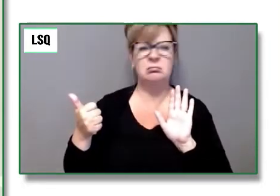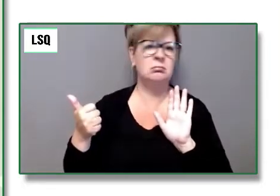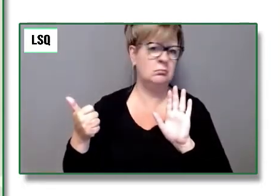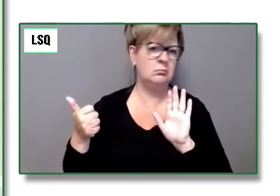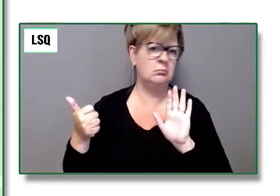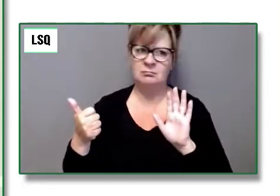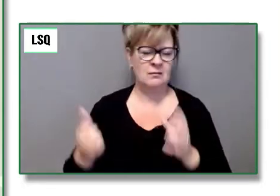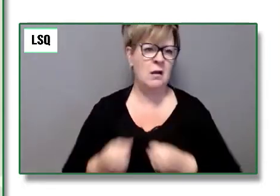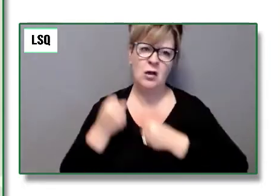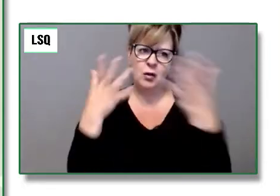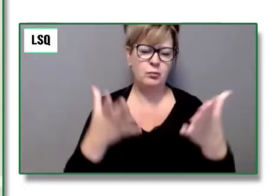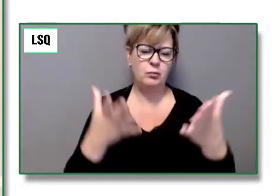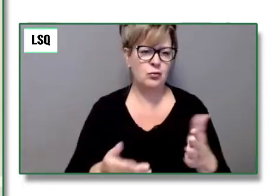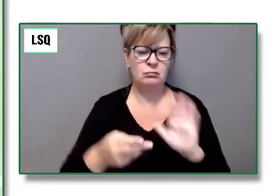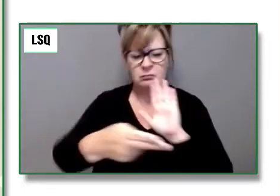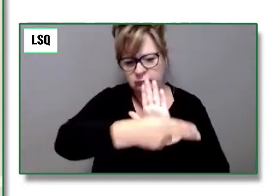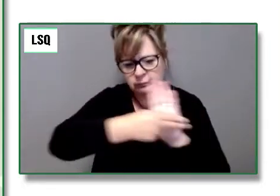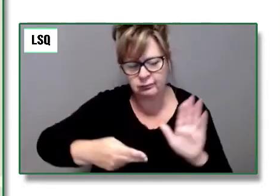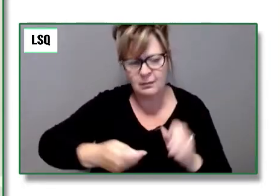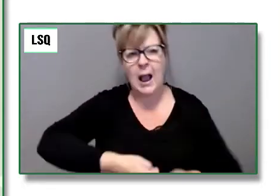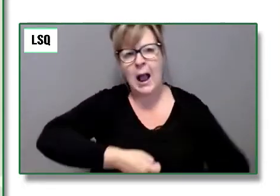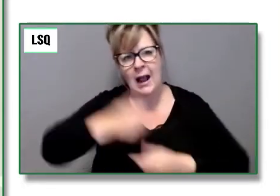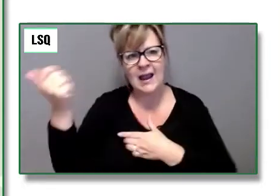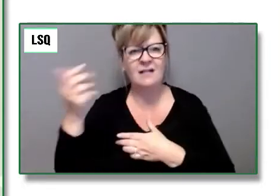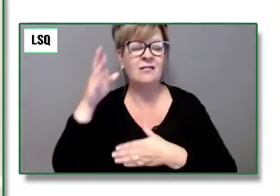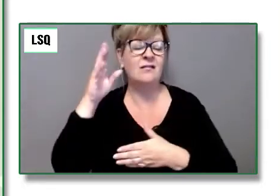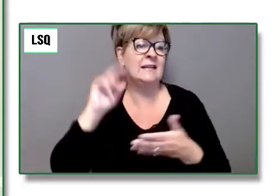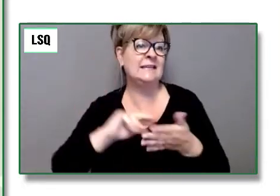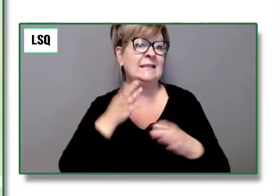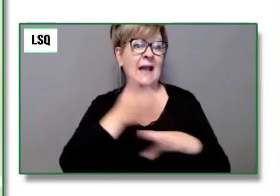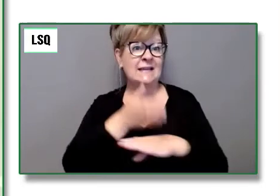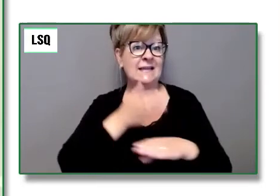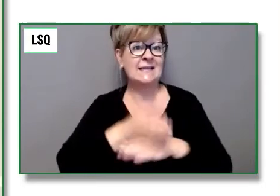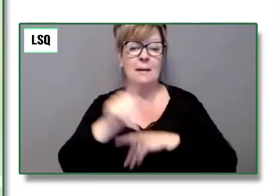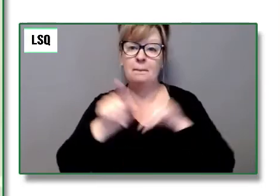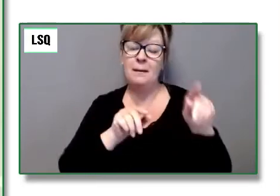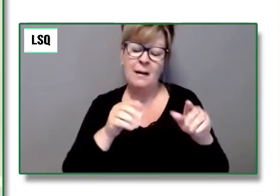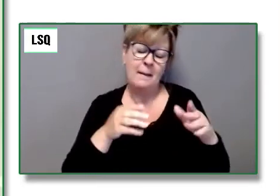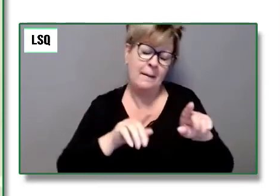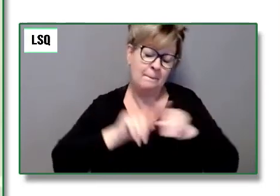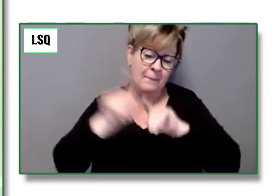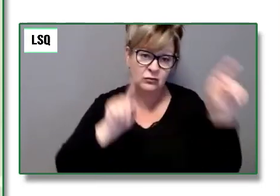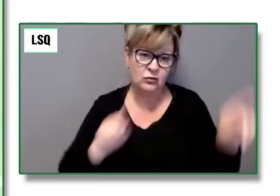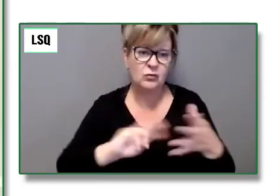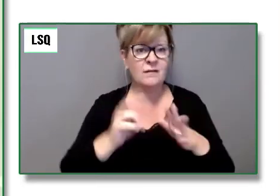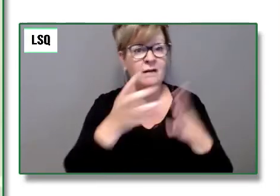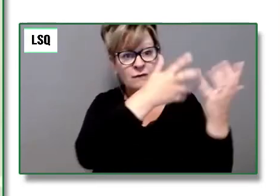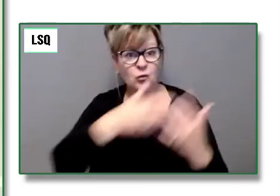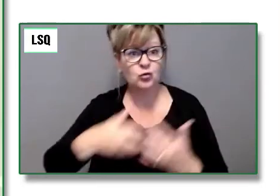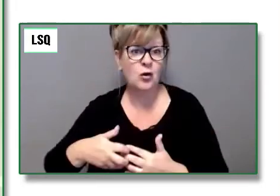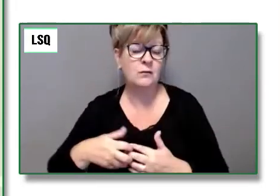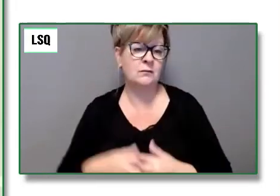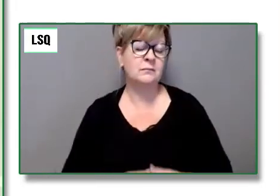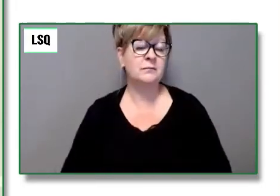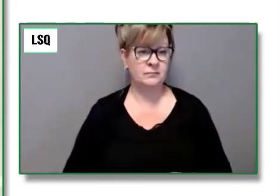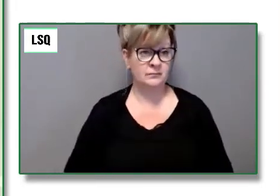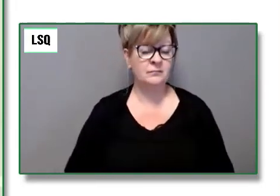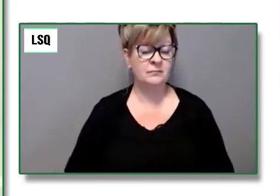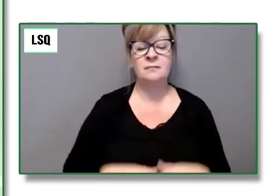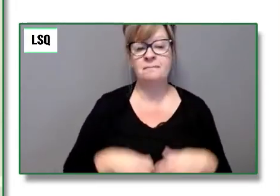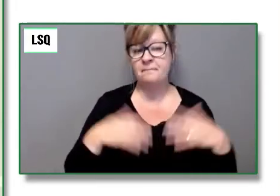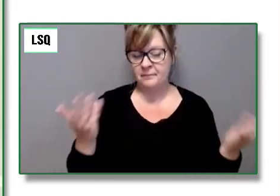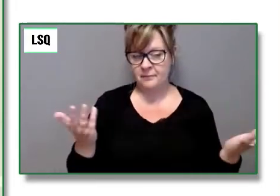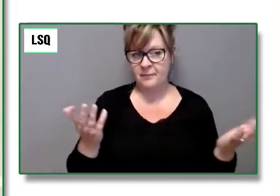que le milieu extérieur est extraordinaire pour cela. Ça peut